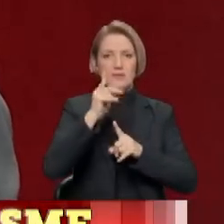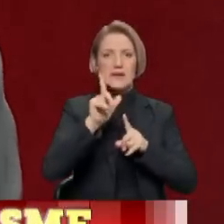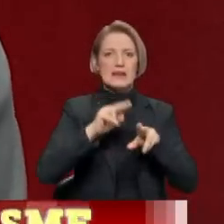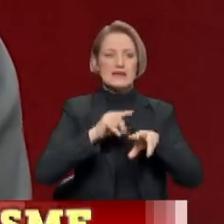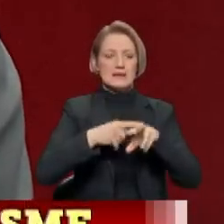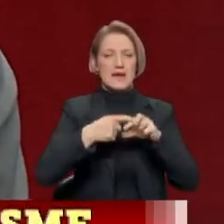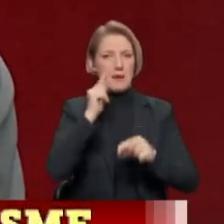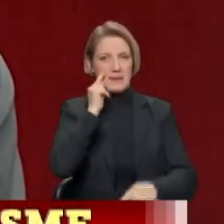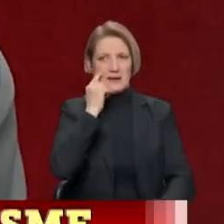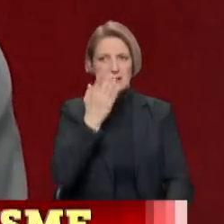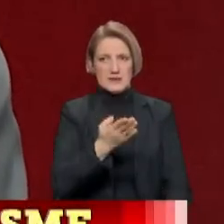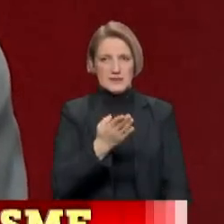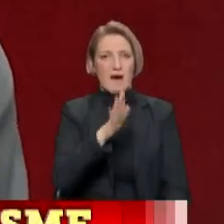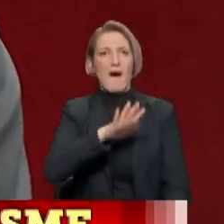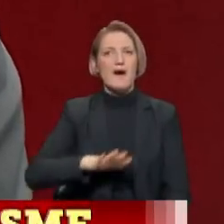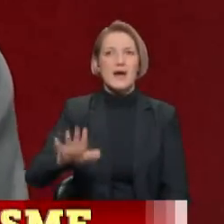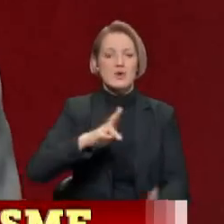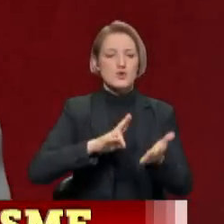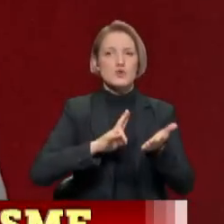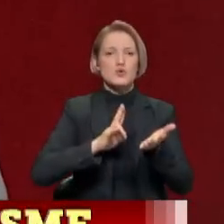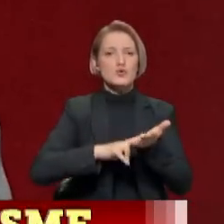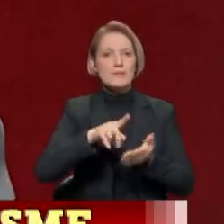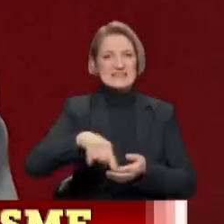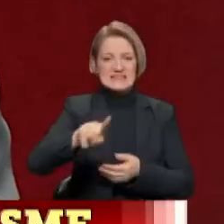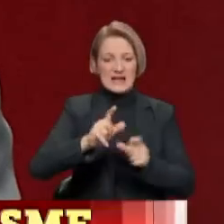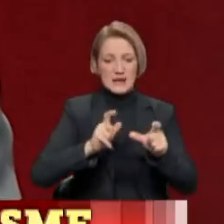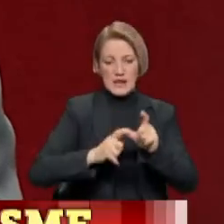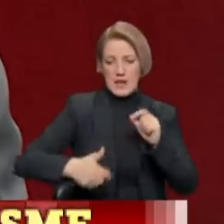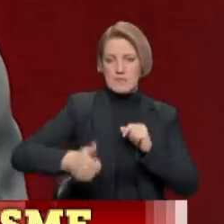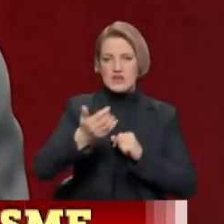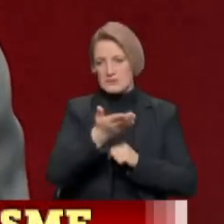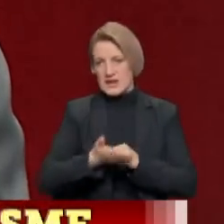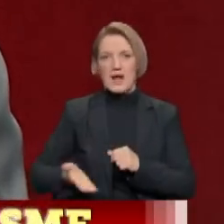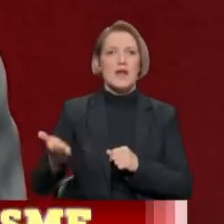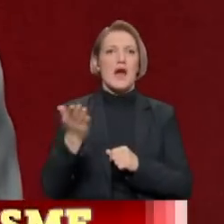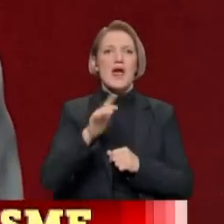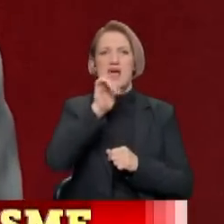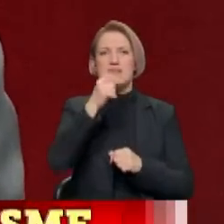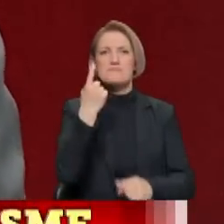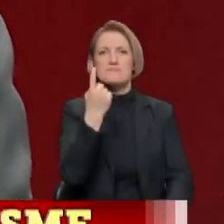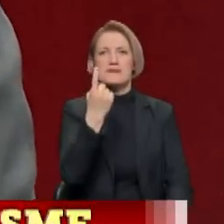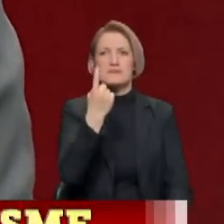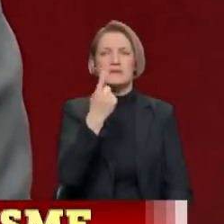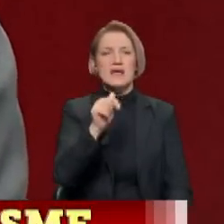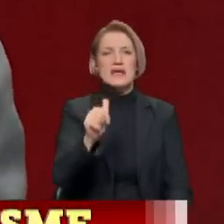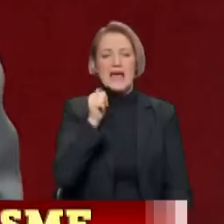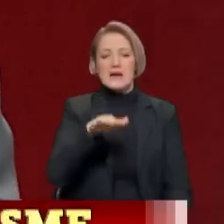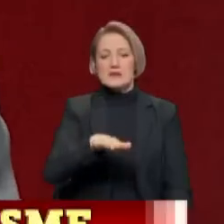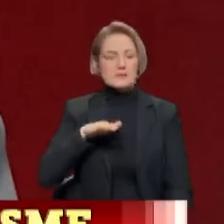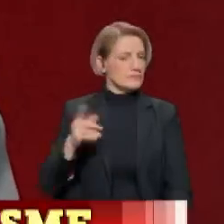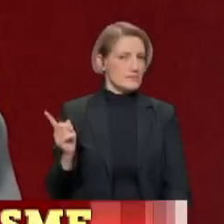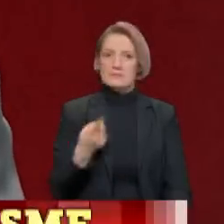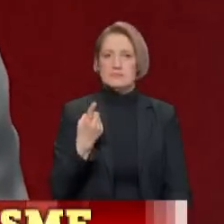Bey, sizin aracılığınızla, herkesle. Üyemizden genel başkanımıza kadar. Hiçbirimize bir milim dahi geri adım attıramazlar. Çünkü